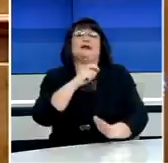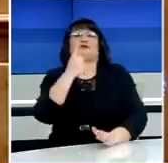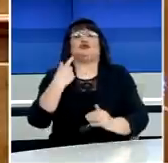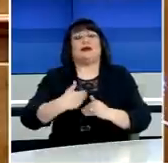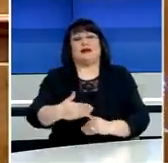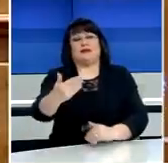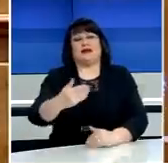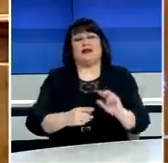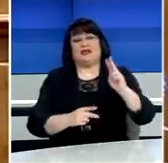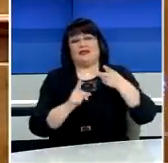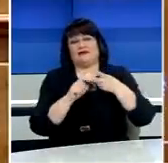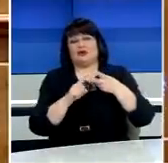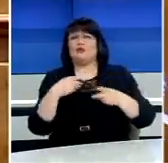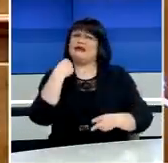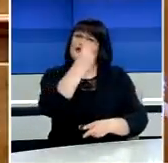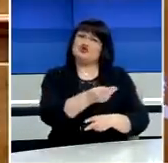λέει,